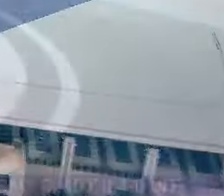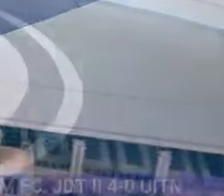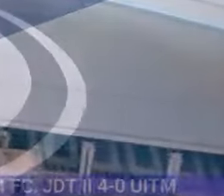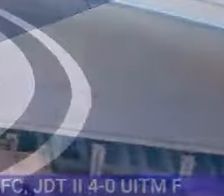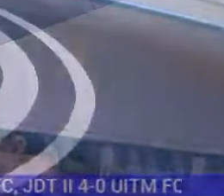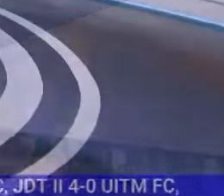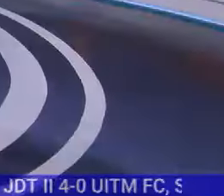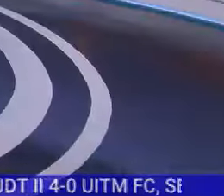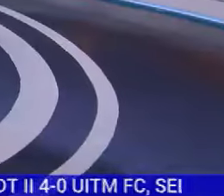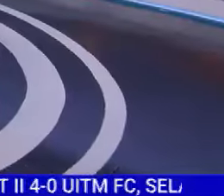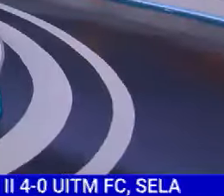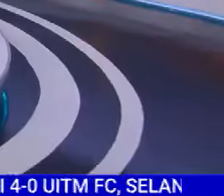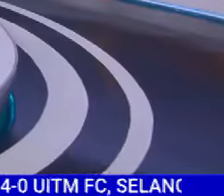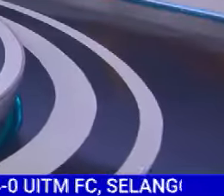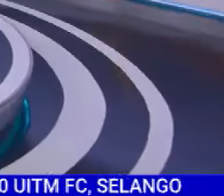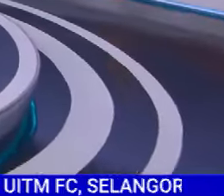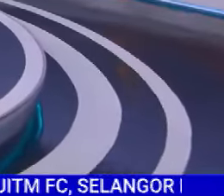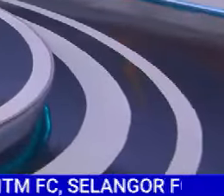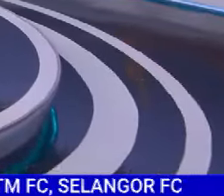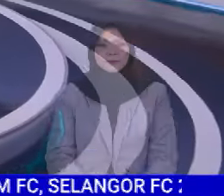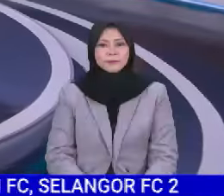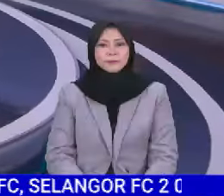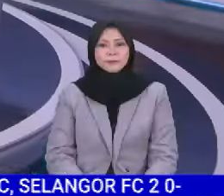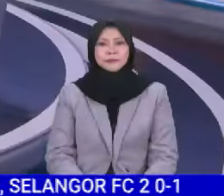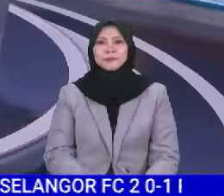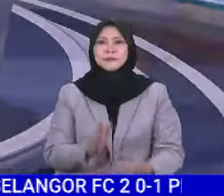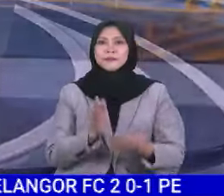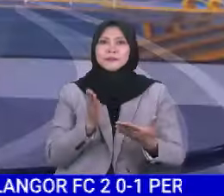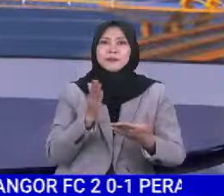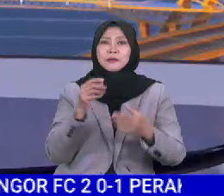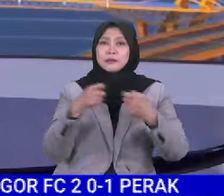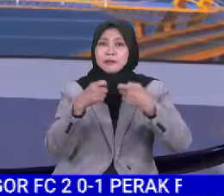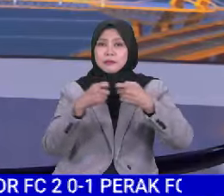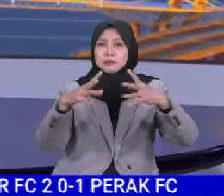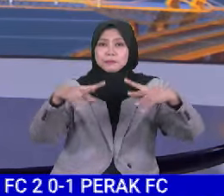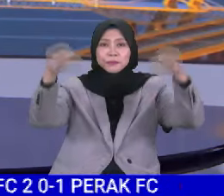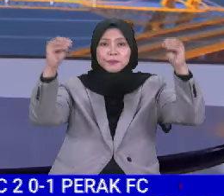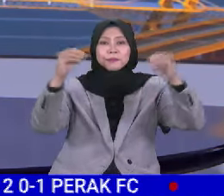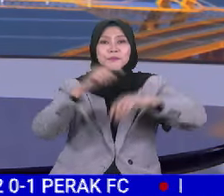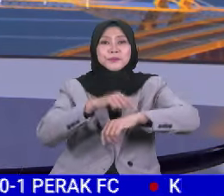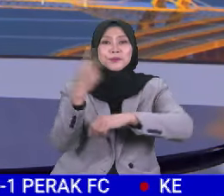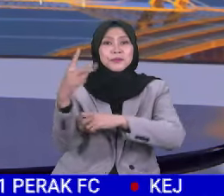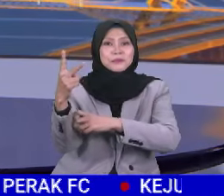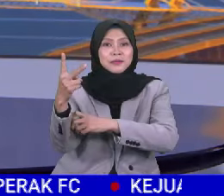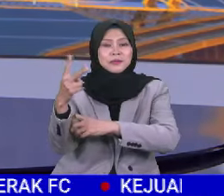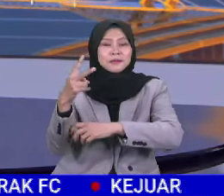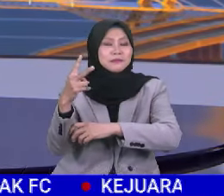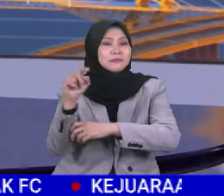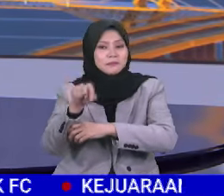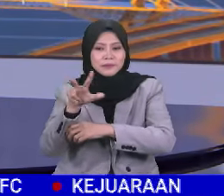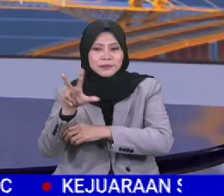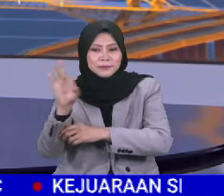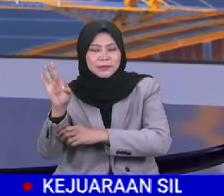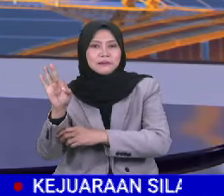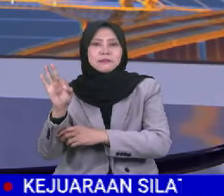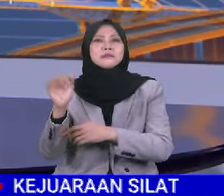Hai kepentingan baik saudara gangguannya bekal elektrik yang berlaku sejak 12.00 39 tengah hari